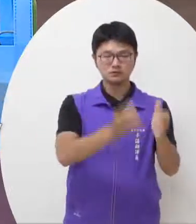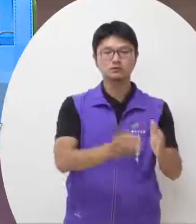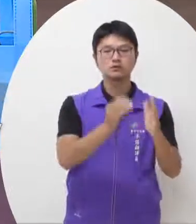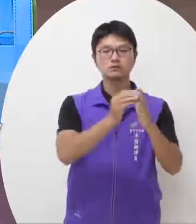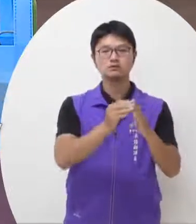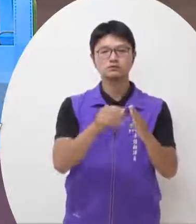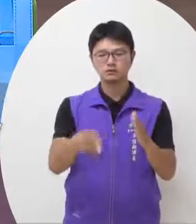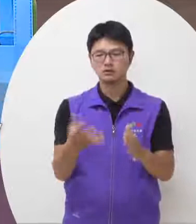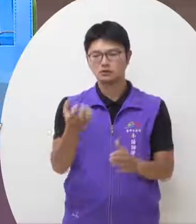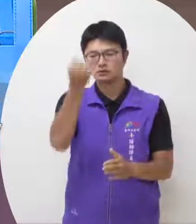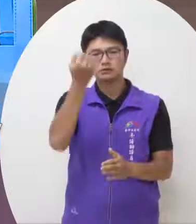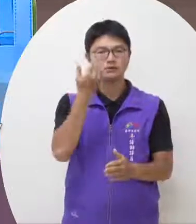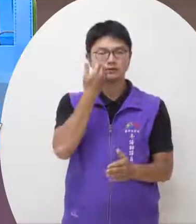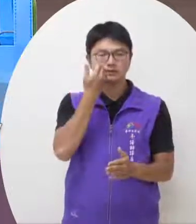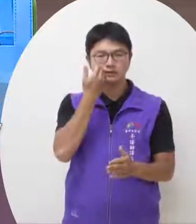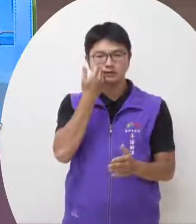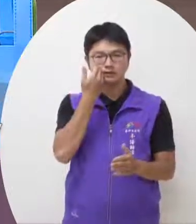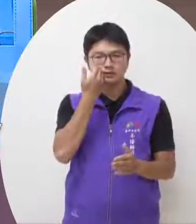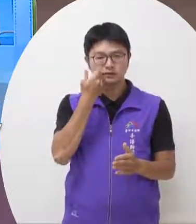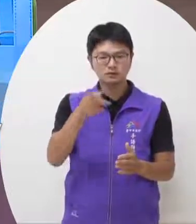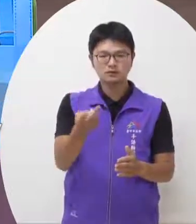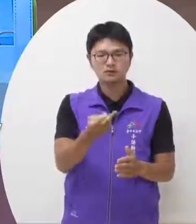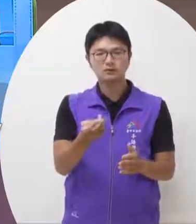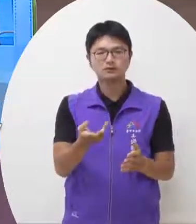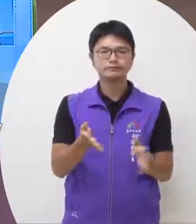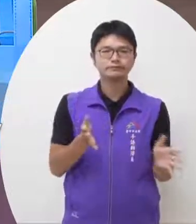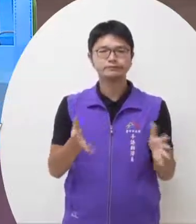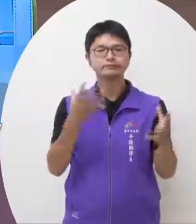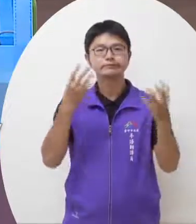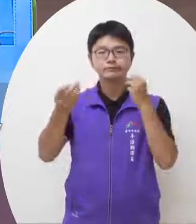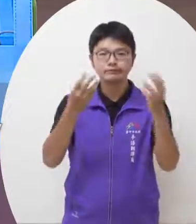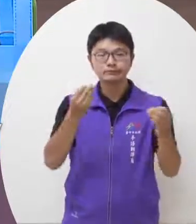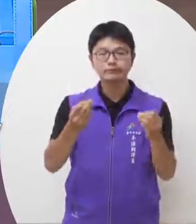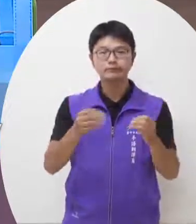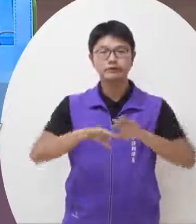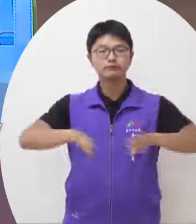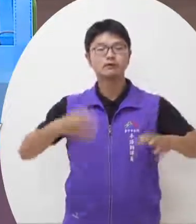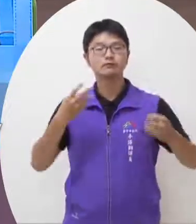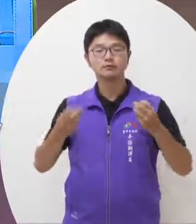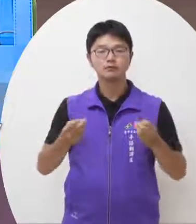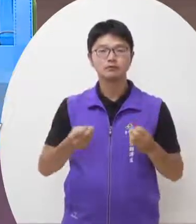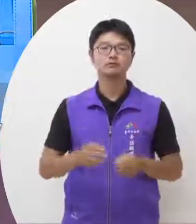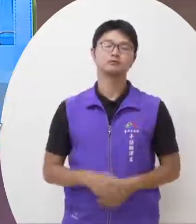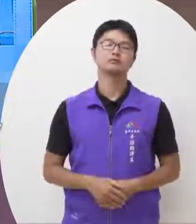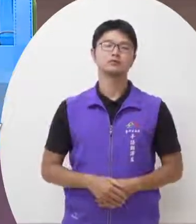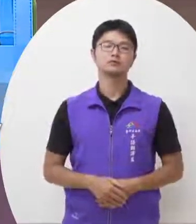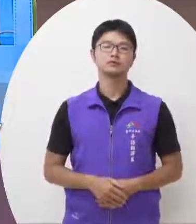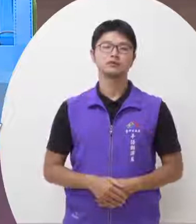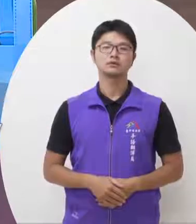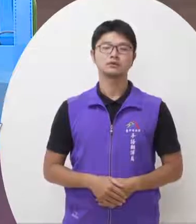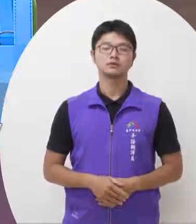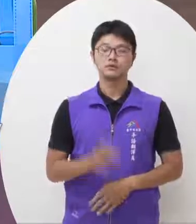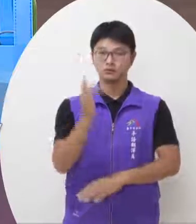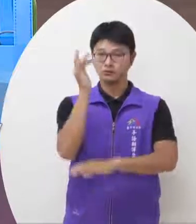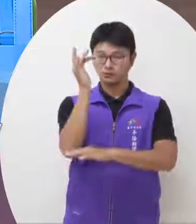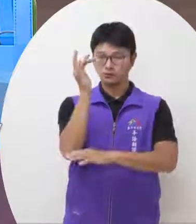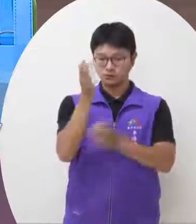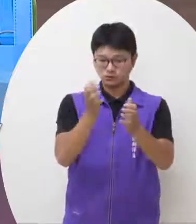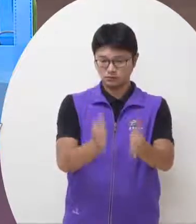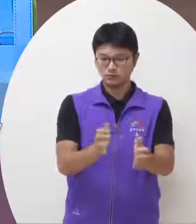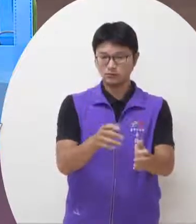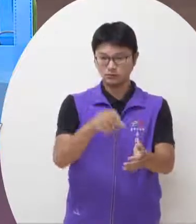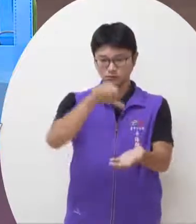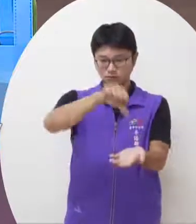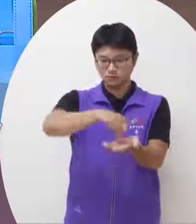是总是会有灰色地带，里跟里中间都会有这样问题。那有的是种在高中，到底算起问起建户诶，而